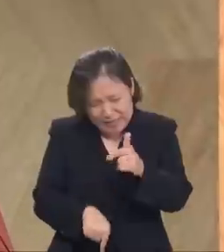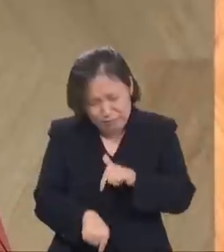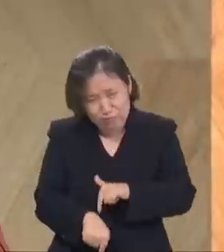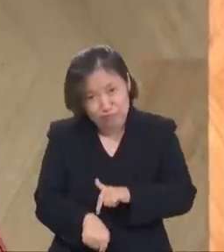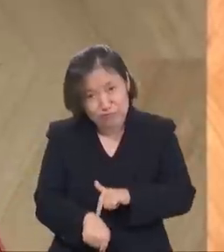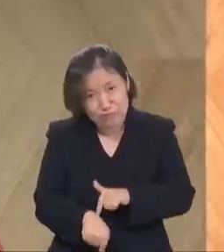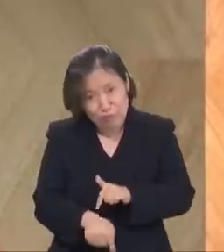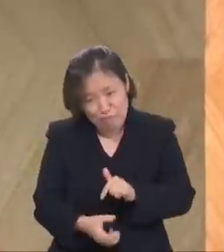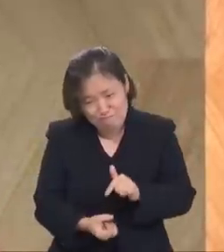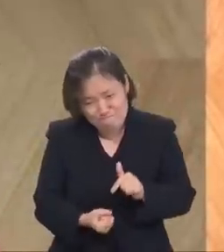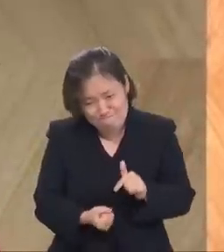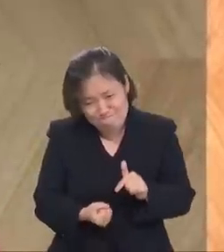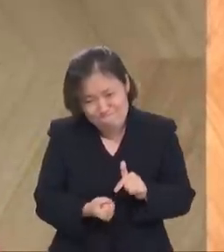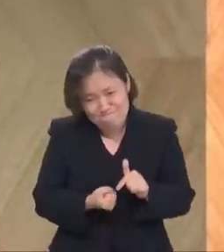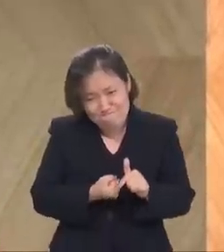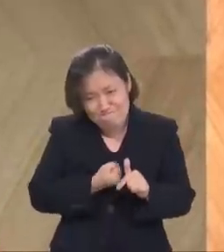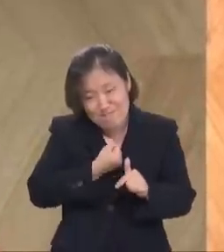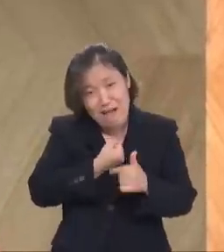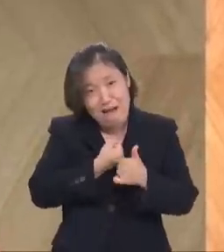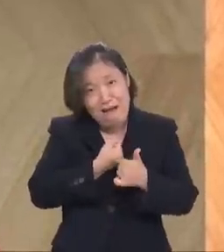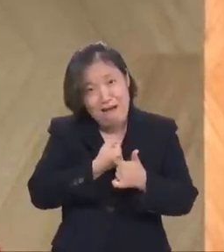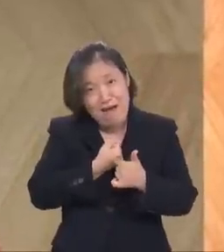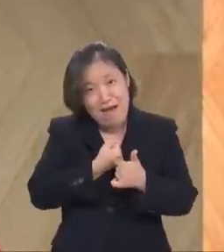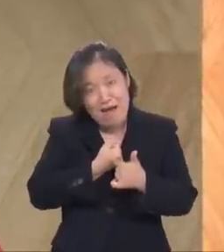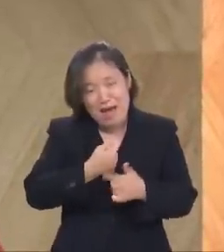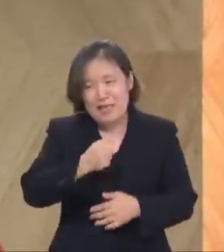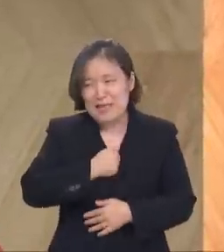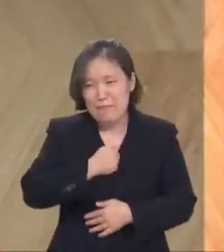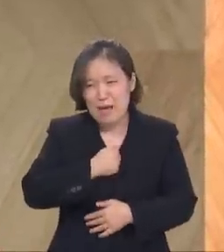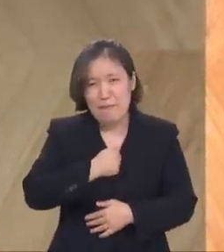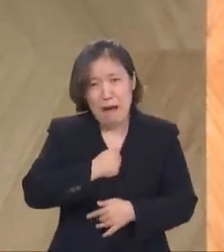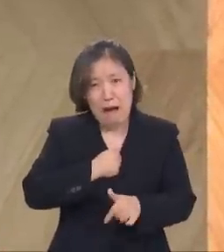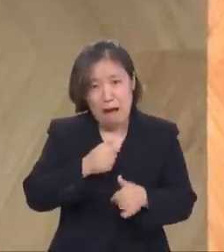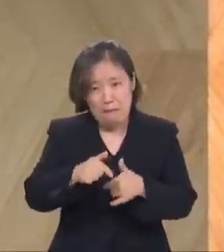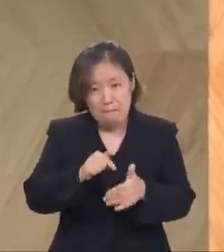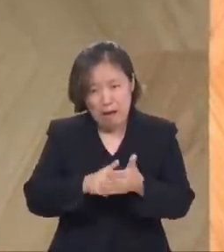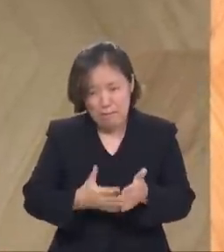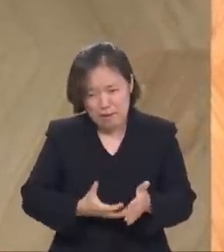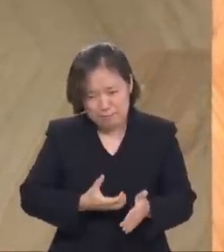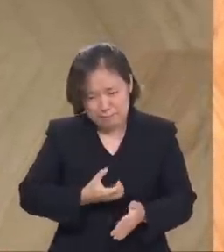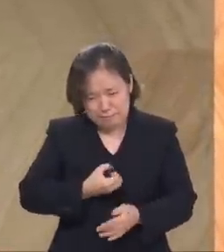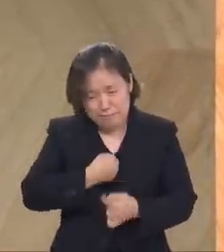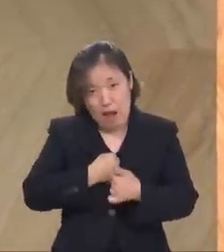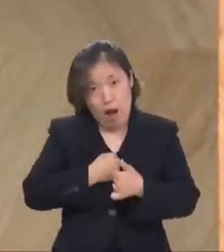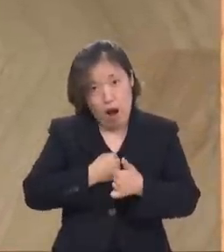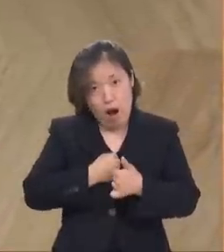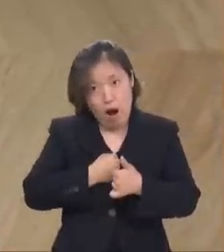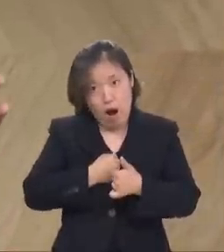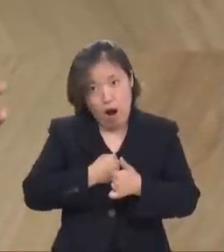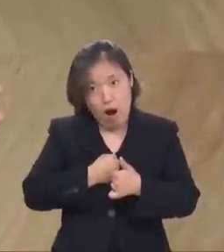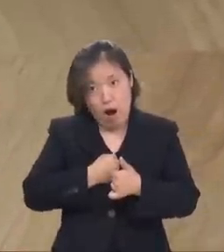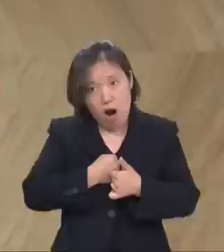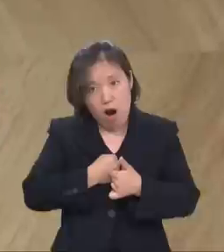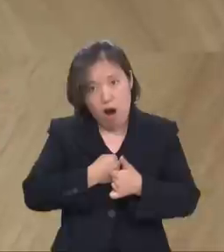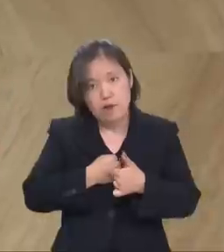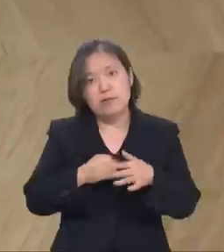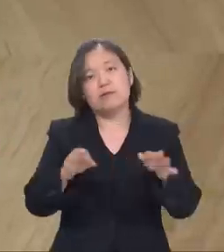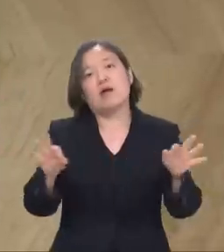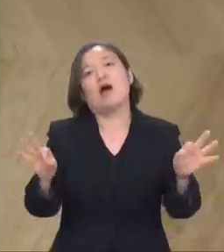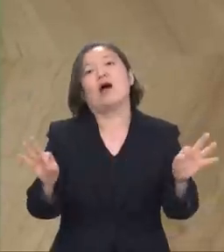그 마음 밑바닥에 있는 그 어떤 답답함이 이렇게 녹아 흘러